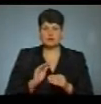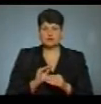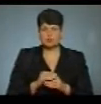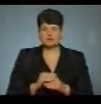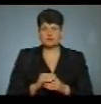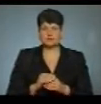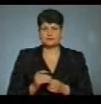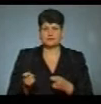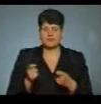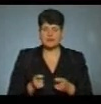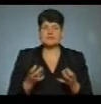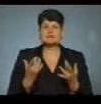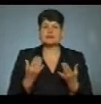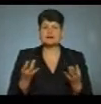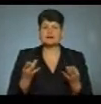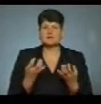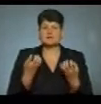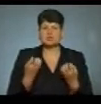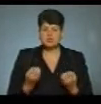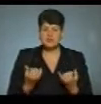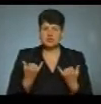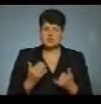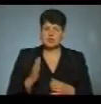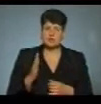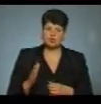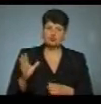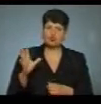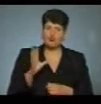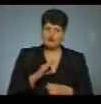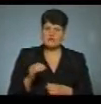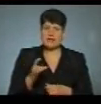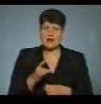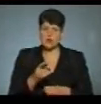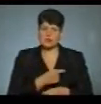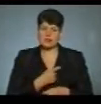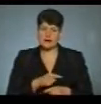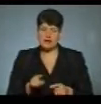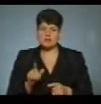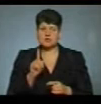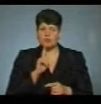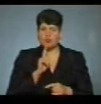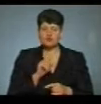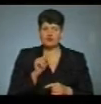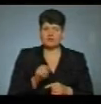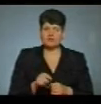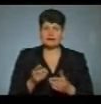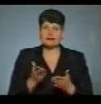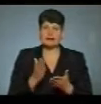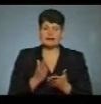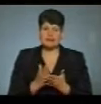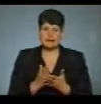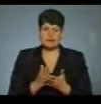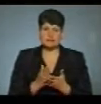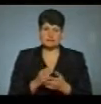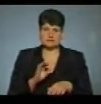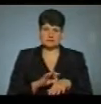скільки потрібно для нормального функціонування, і чи зараз вони будуть у всіх районних лікарнях, чи поки що саме в тих, там, де є